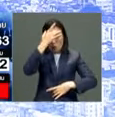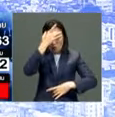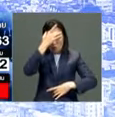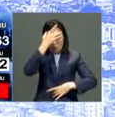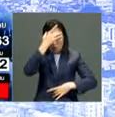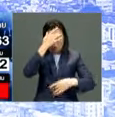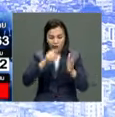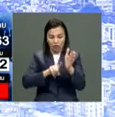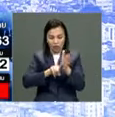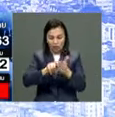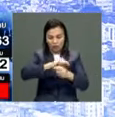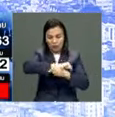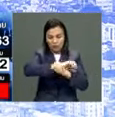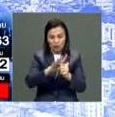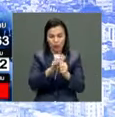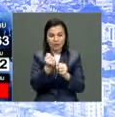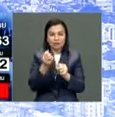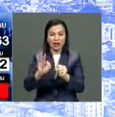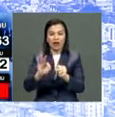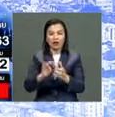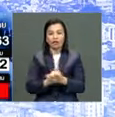แต่ผมในแพทย์ธนวัฒน์พิสูจน์คนละทิศนะครับเป็นรองหัวหน้าศูนย์ปฏิบัติการข้อมูลมาตรการแค่ไขปัญหาโรคติดต่อจุดรถติดเชื้อไวรัสโคโรนา2019